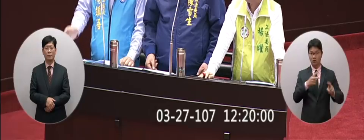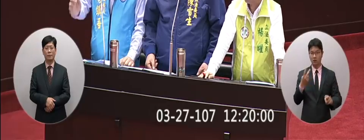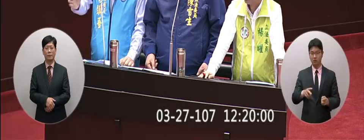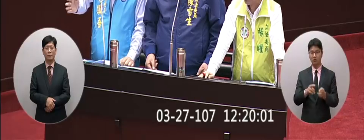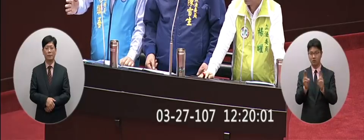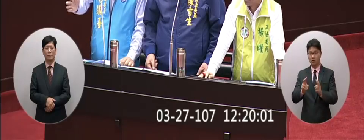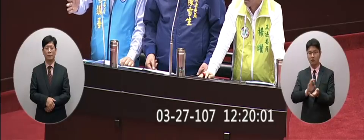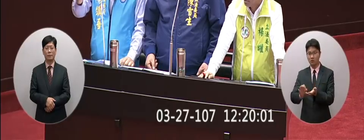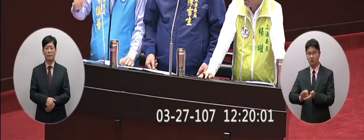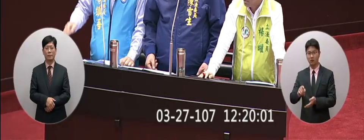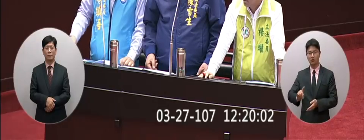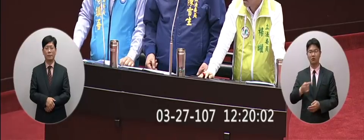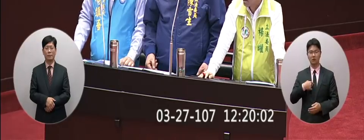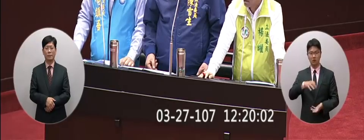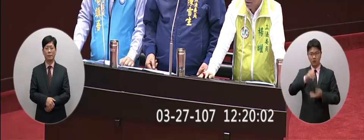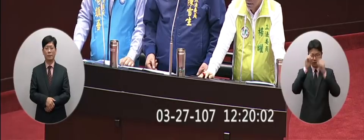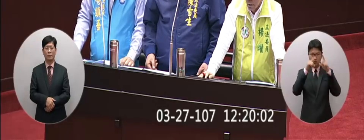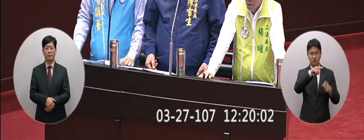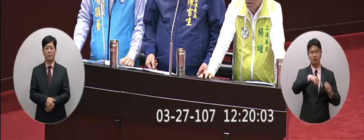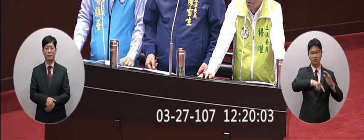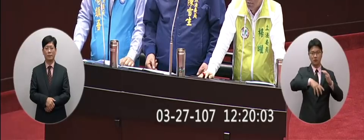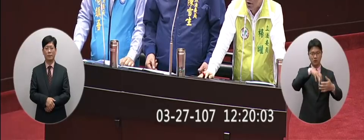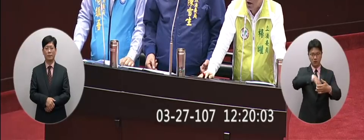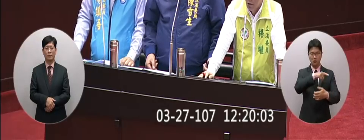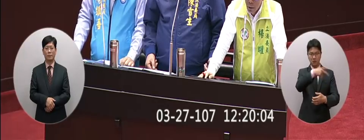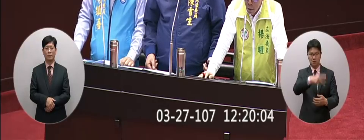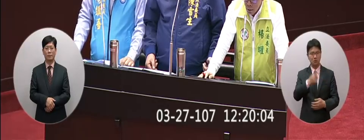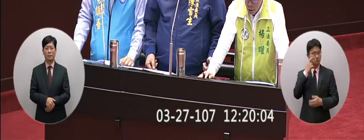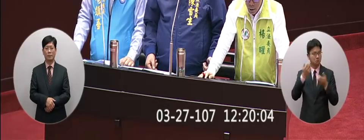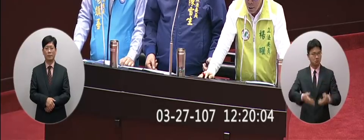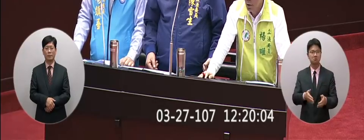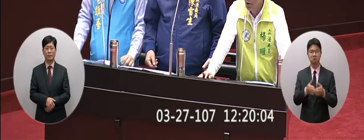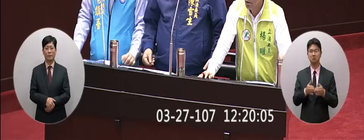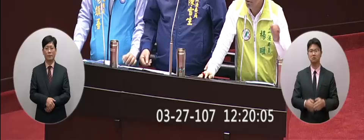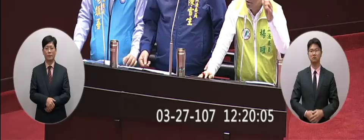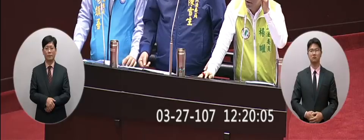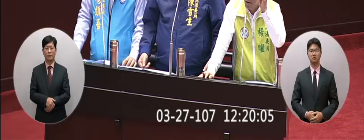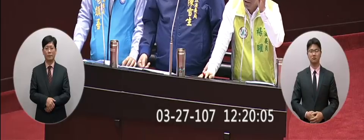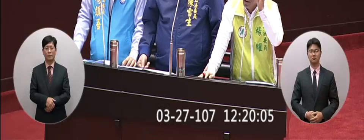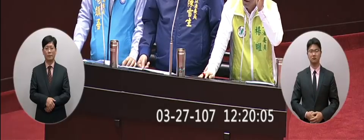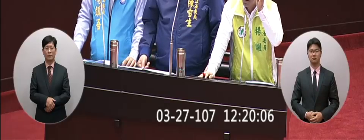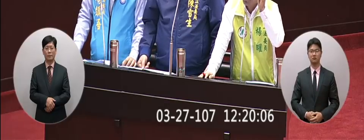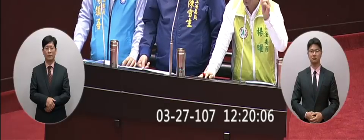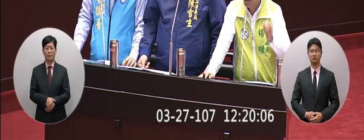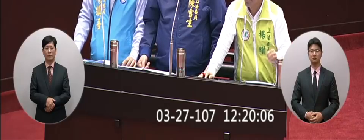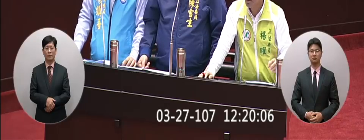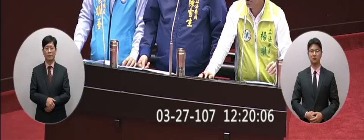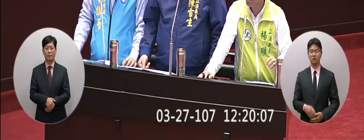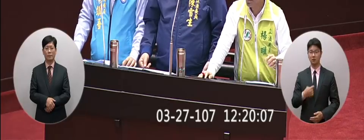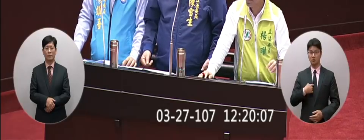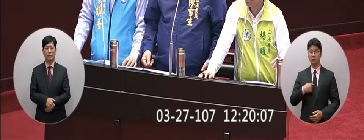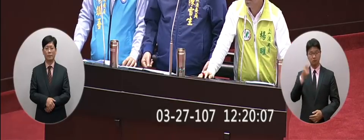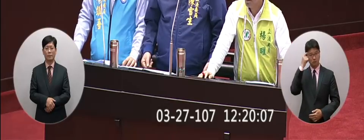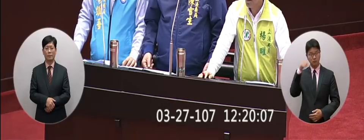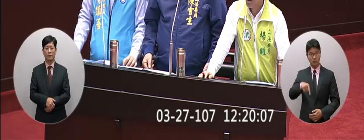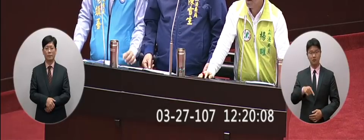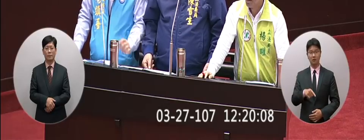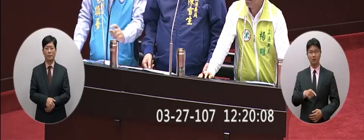分，本席来提醒院里面要重视。 部长，其实风力发电哈，它还是有一